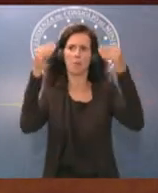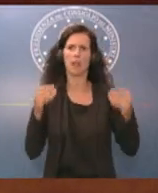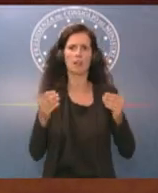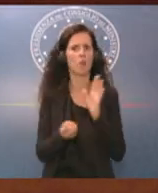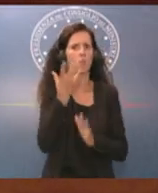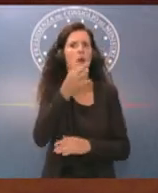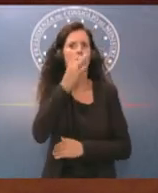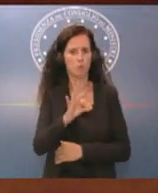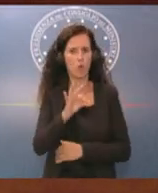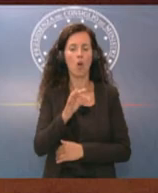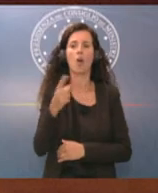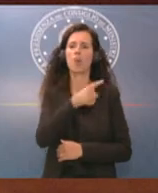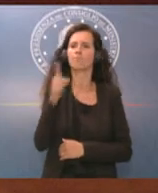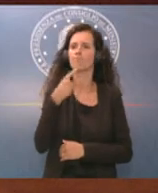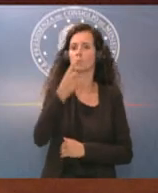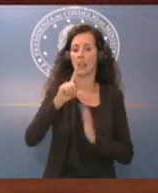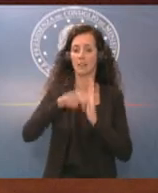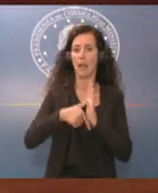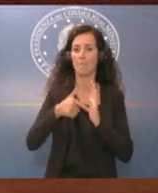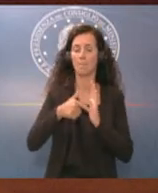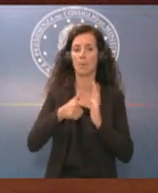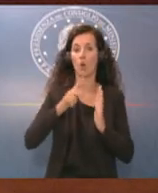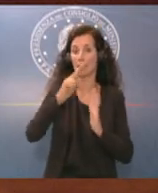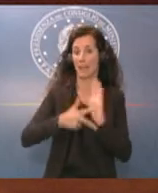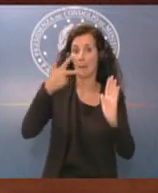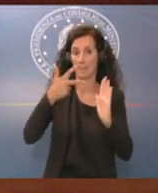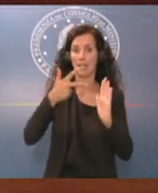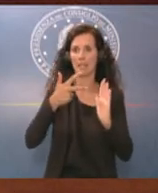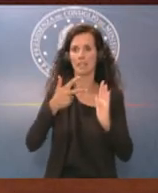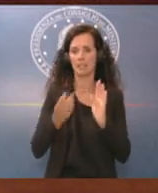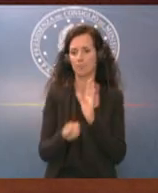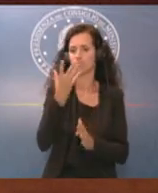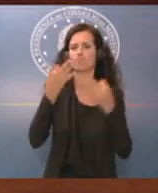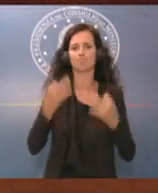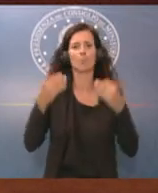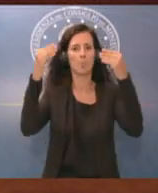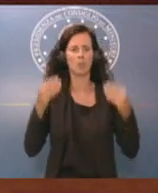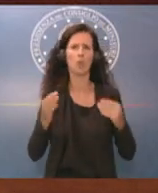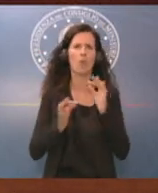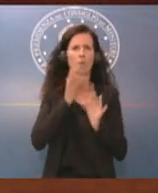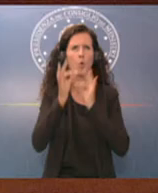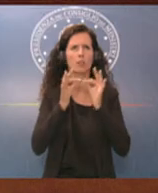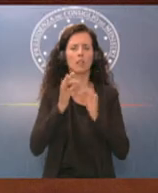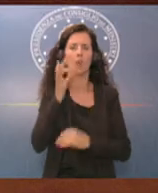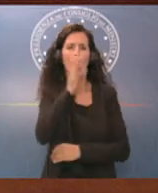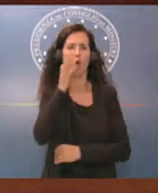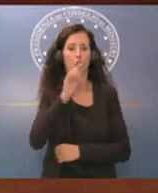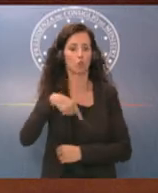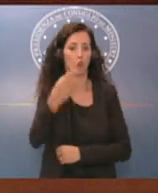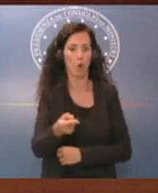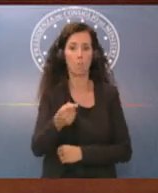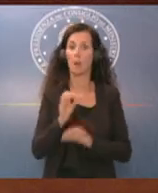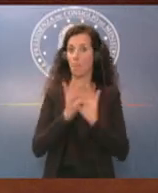di tempi, 3 mesi per realizzarla. Questo significa che già da ottobre, supponiamo, sarà attiva per tutti i